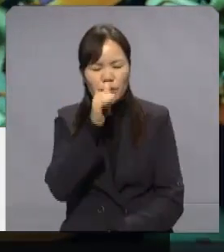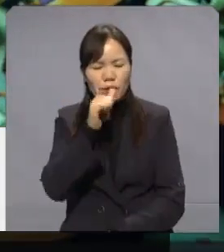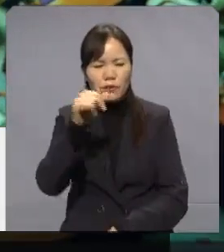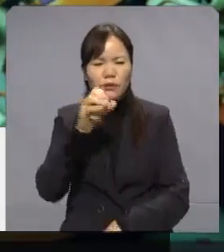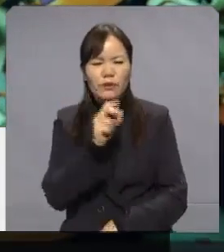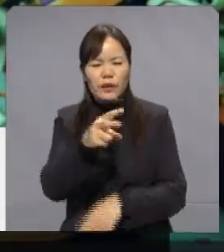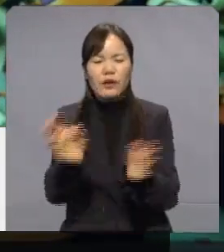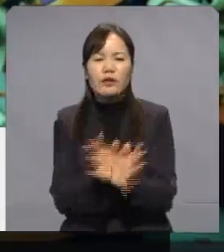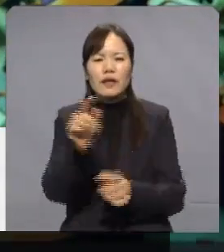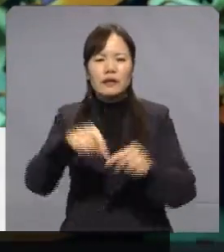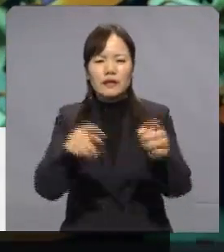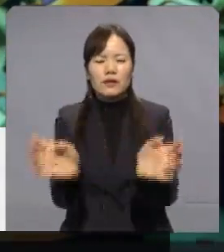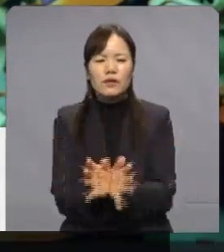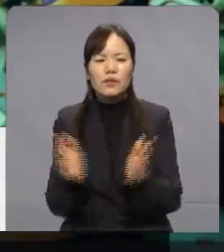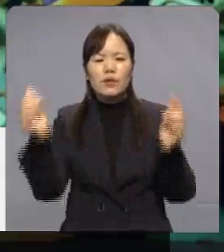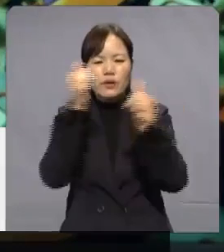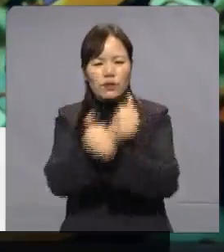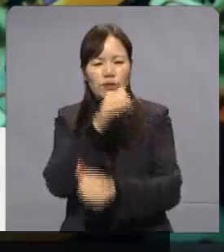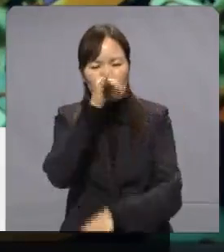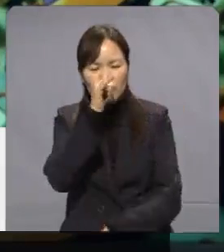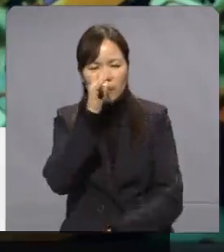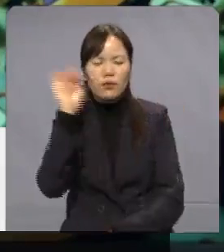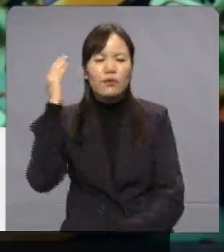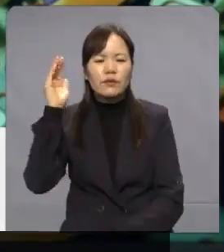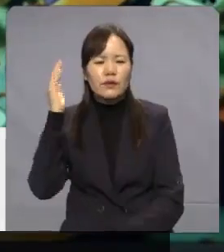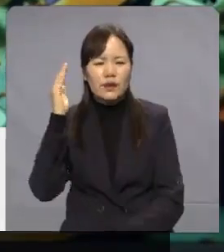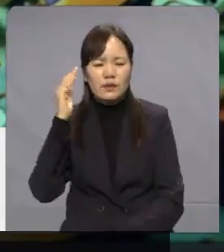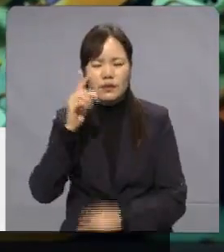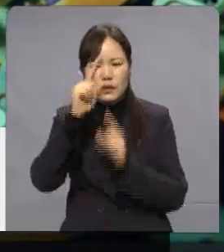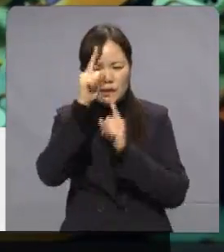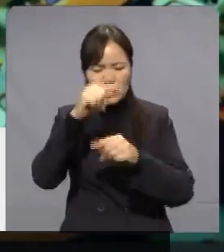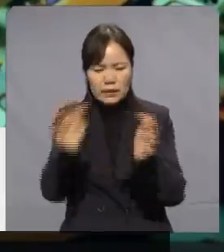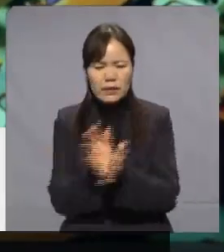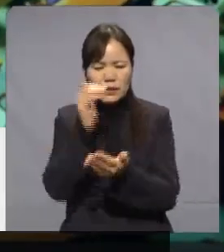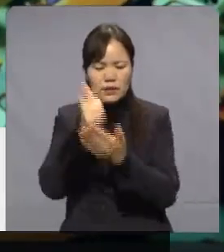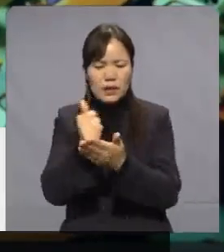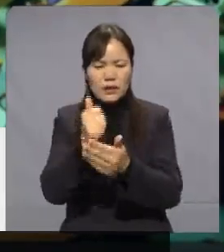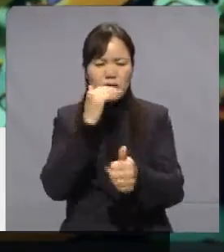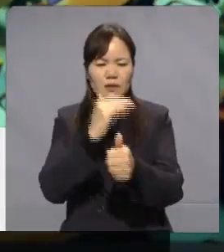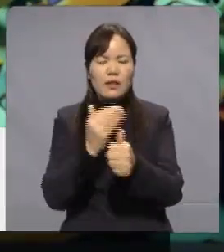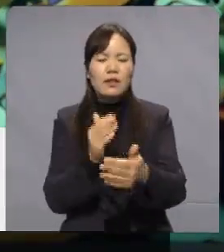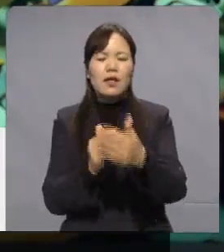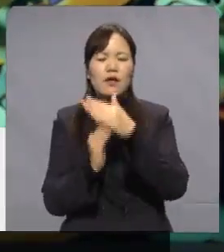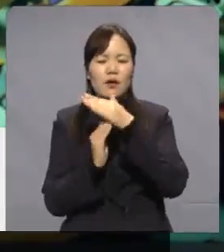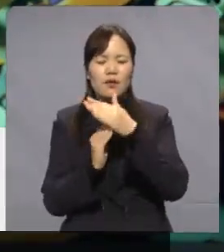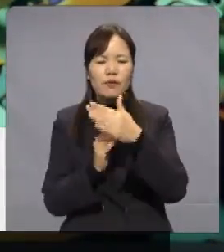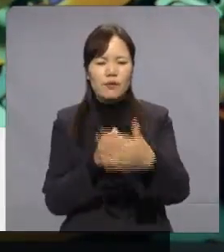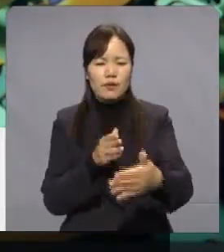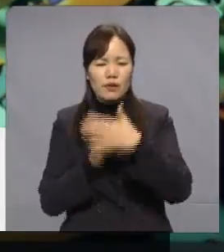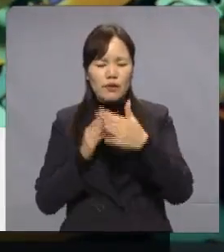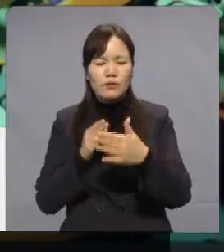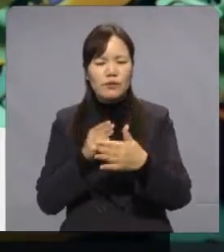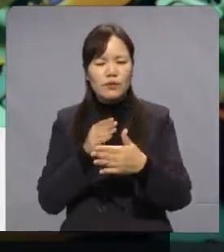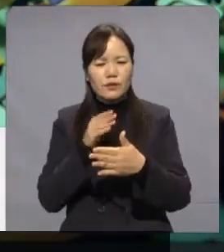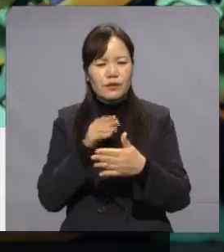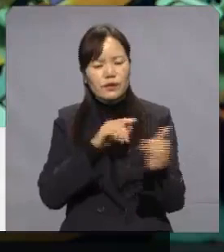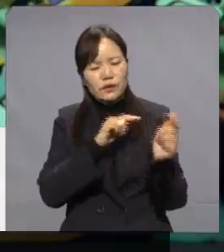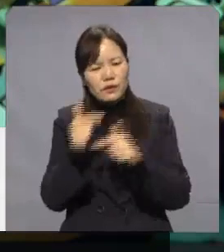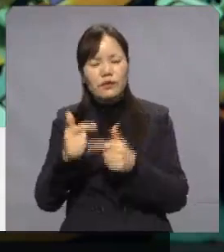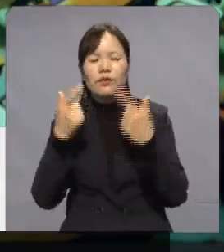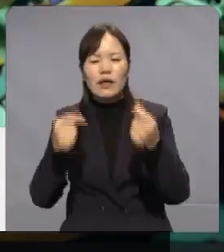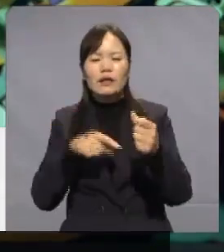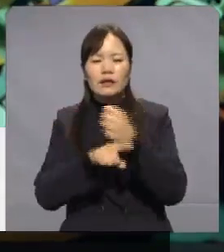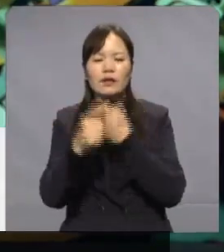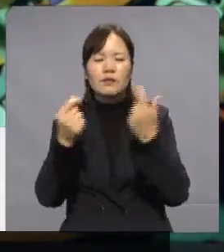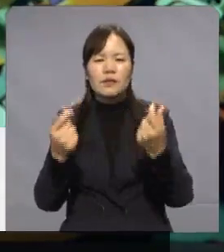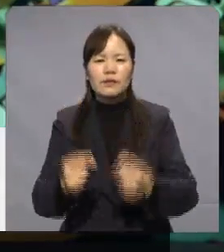교체도 임시 지도부 교체도 했었고 그리고 최근에 이상민 장관 사퇴 거부론도 결국은 마찬가지 맥락에서 해석을 해야 된다라고 봅니다.